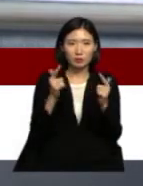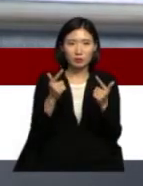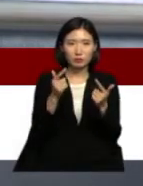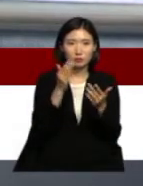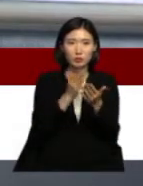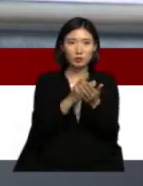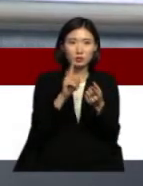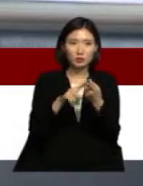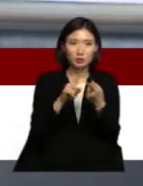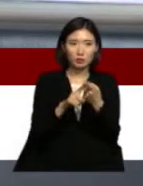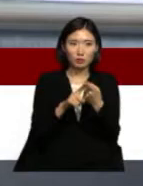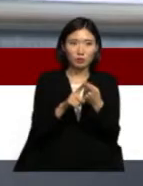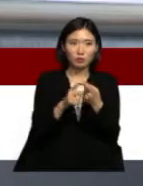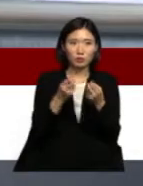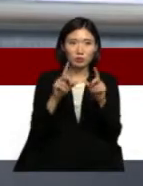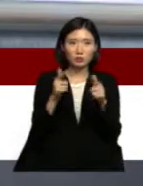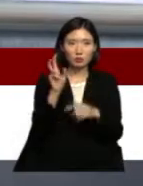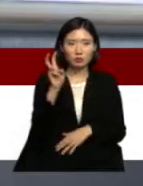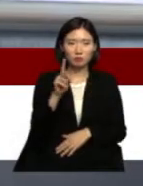그것까지 이해했어요. 뭐라고 하시던 거야?